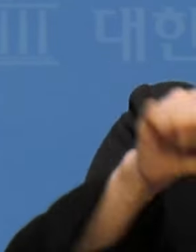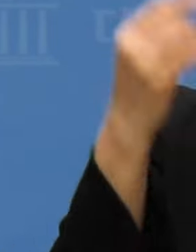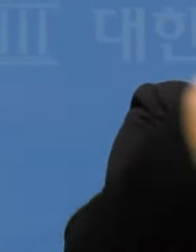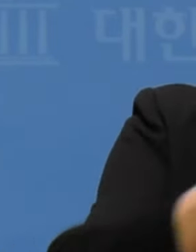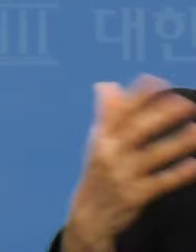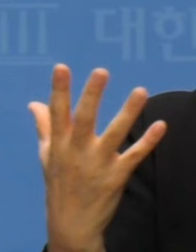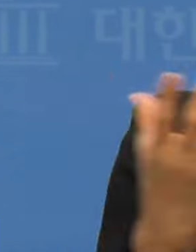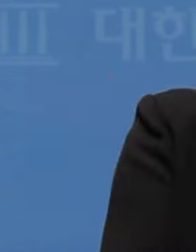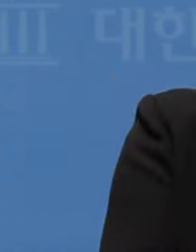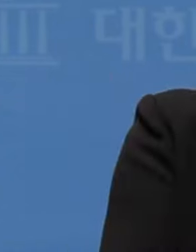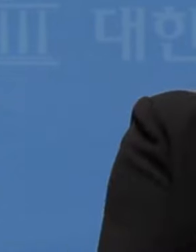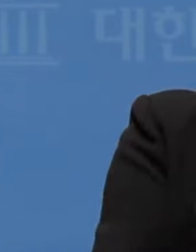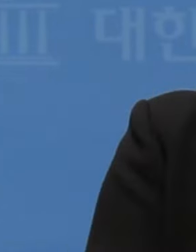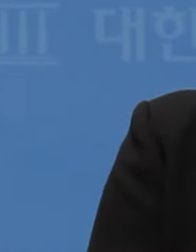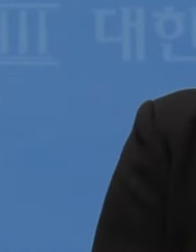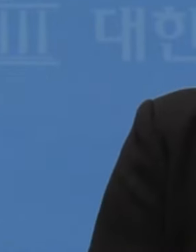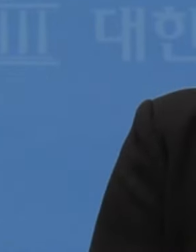원천 금지토록 하겠습니다.